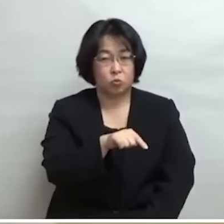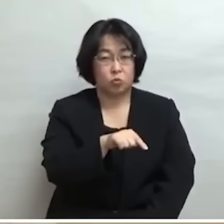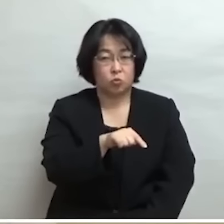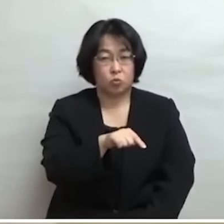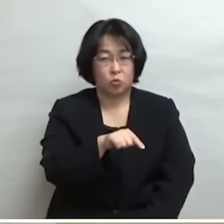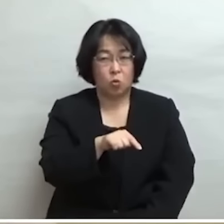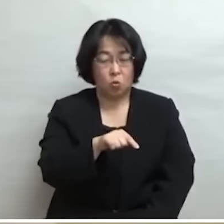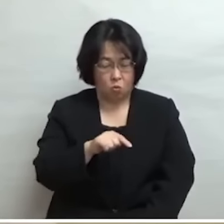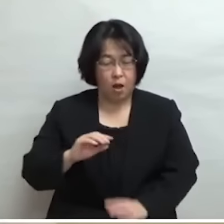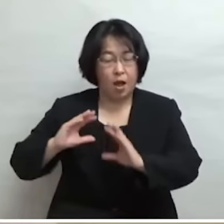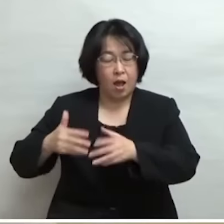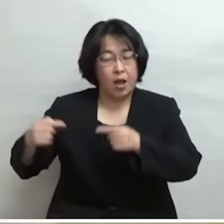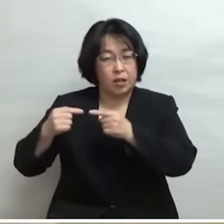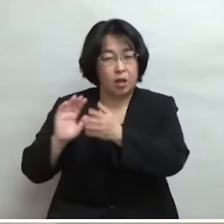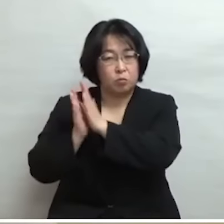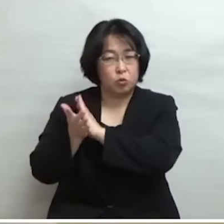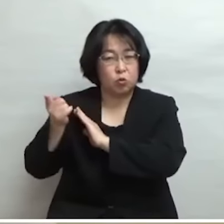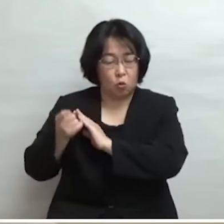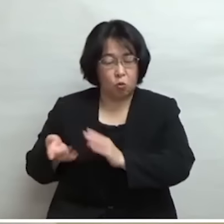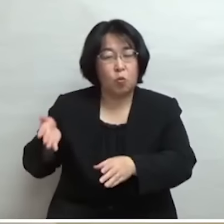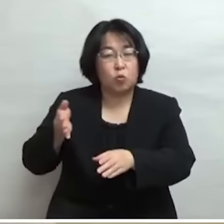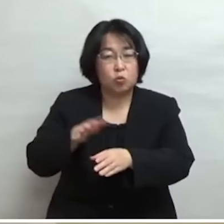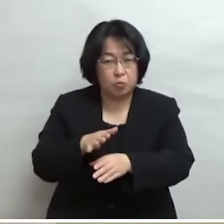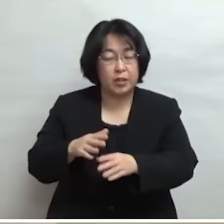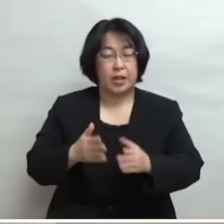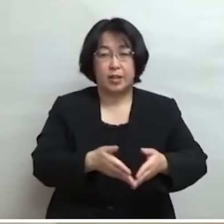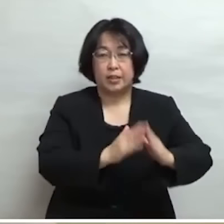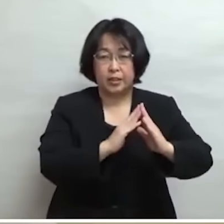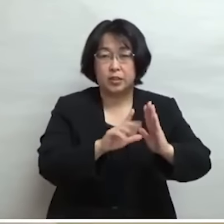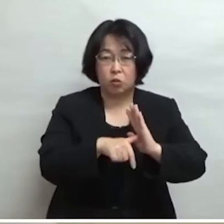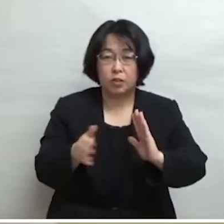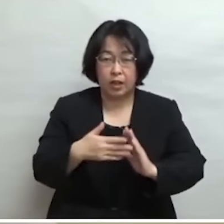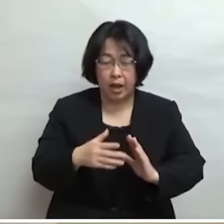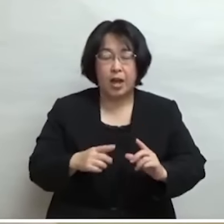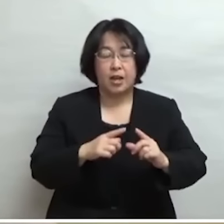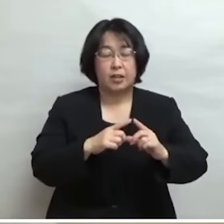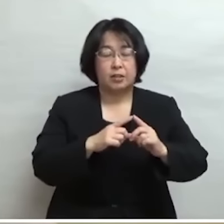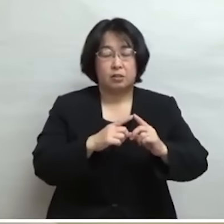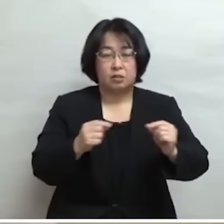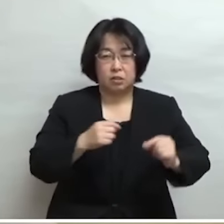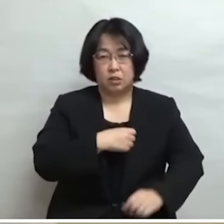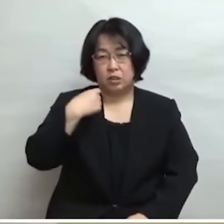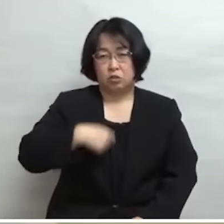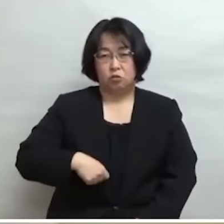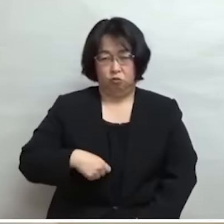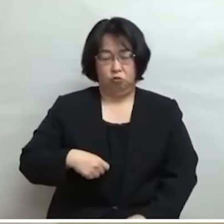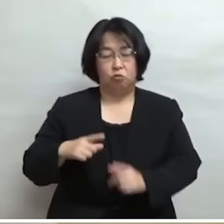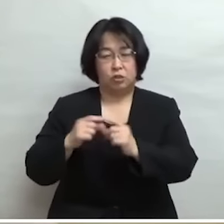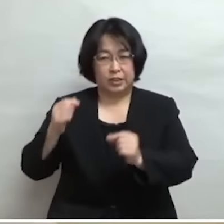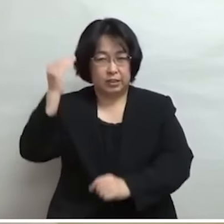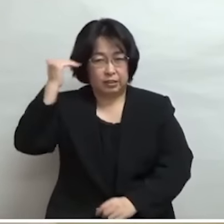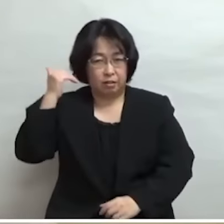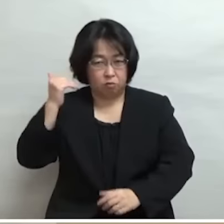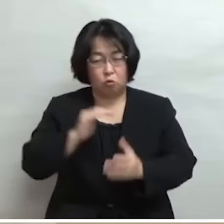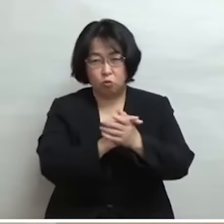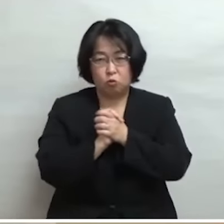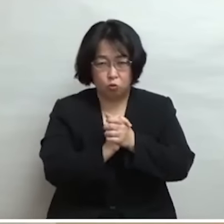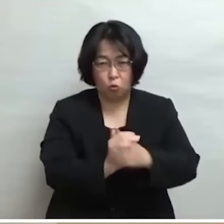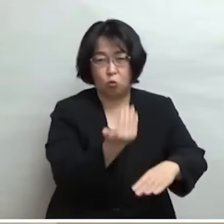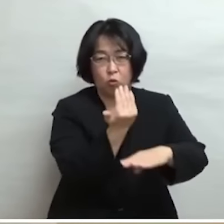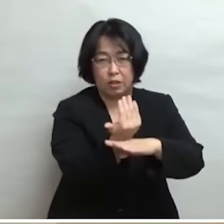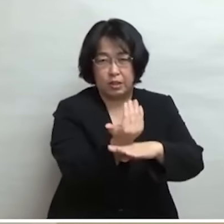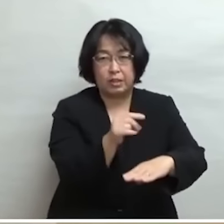外務省も含めまして設置当時協議をしてきたものでありますので、日朝日韓の友好の印として建てた碑ということに、